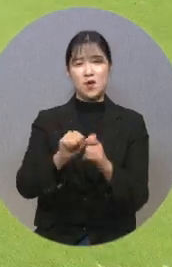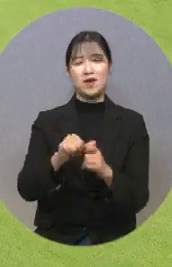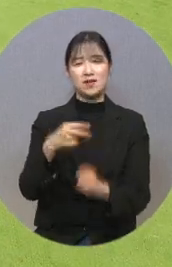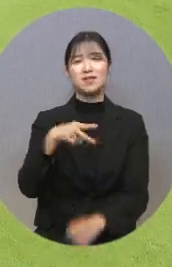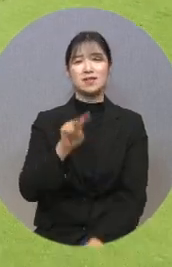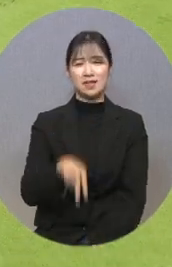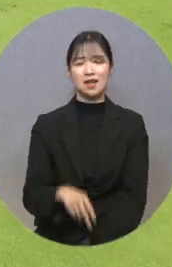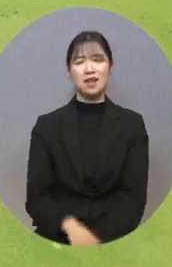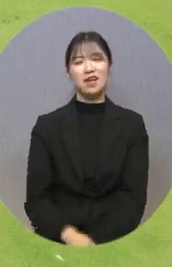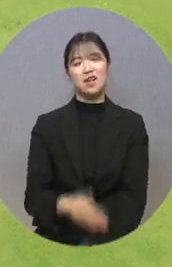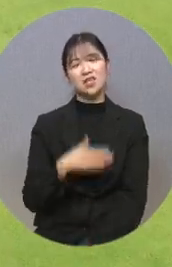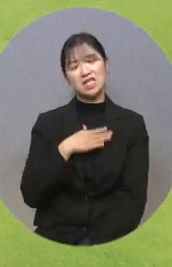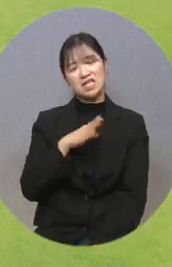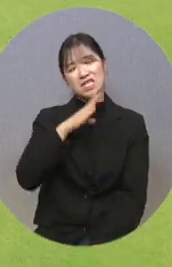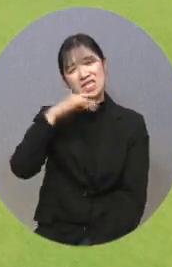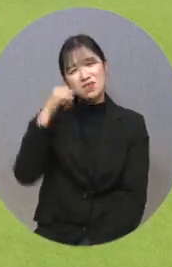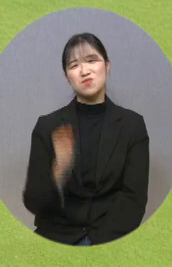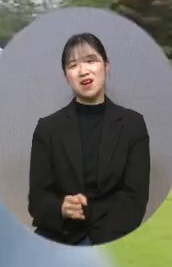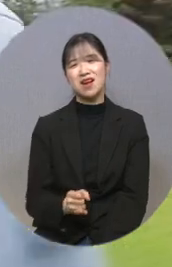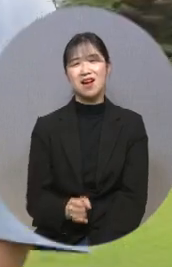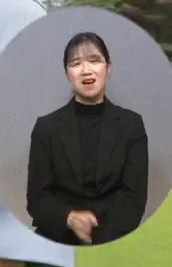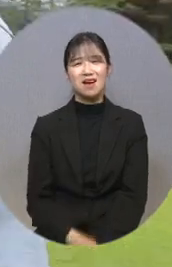진짜 드럽게 못 신다,